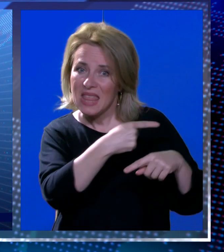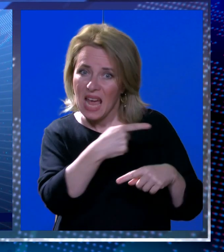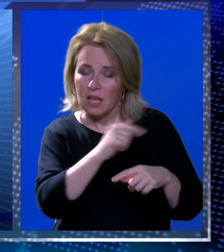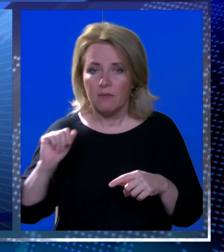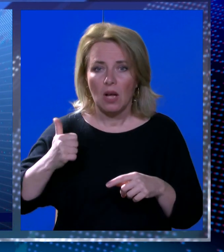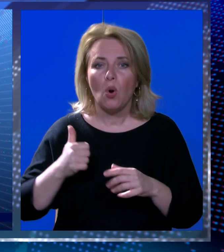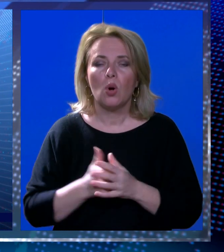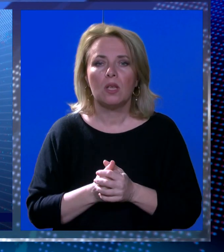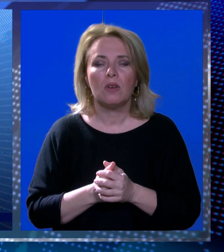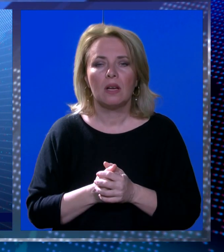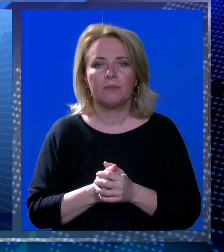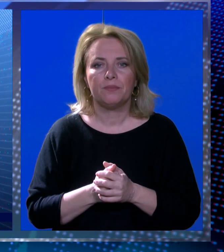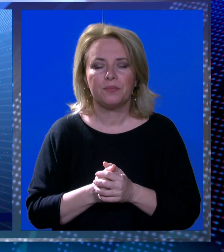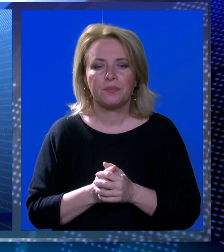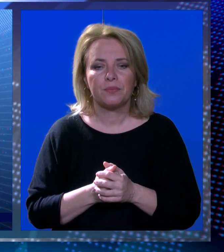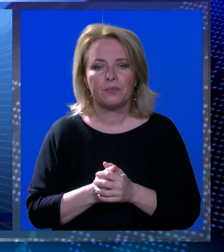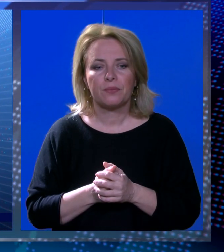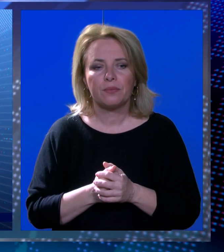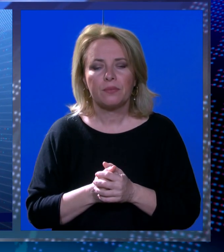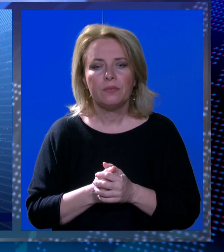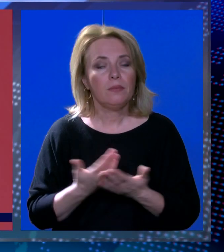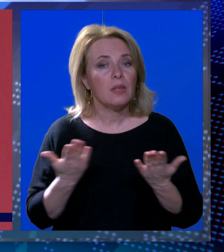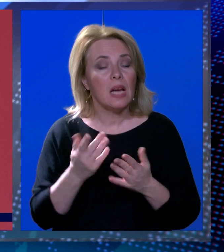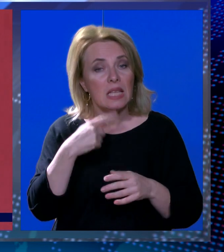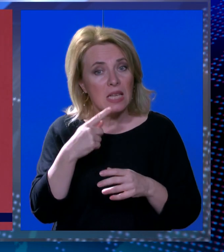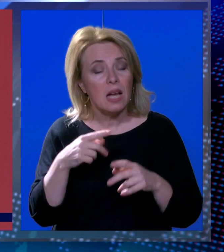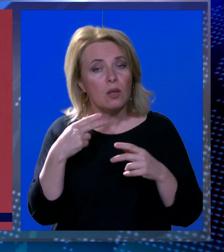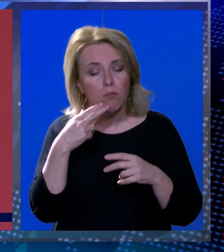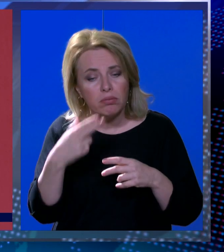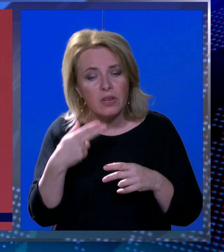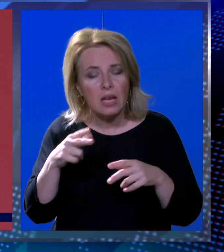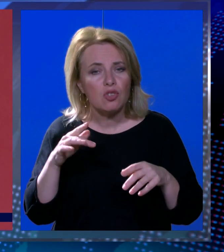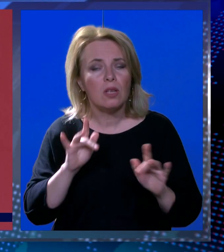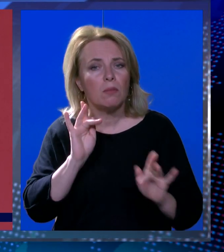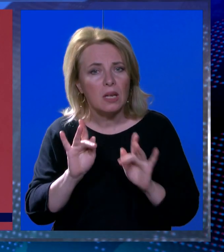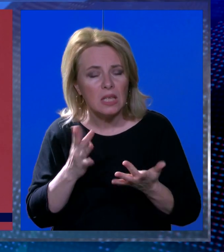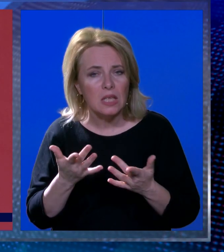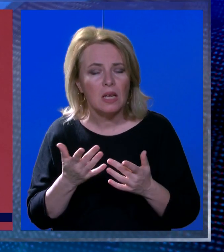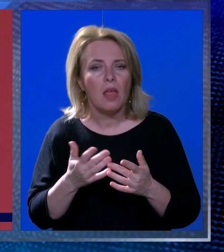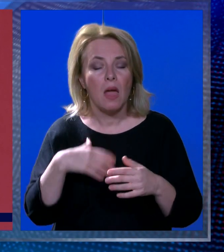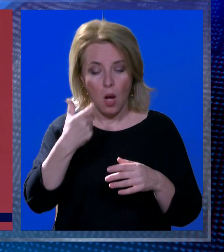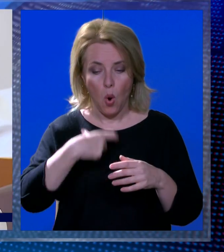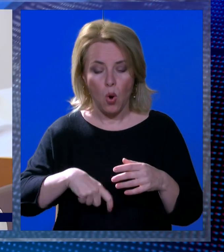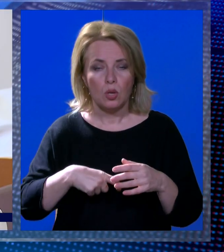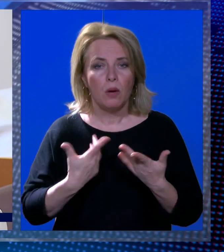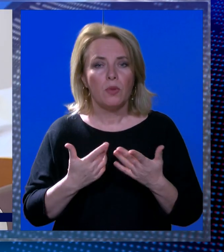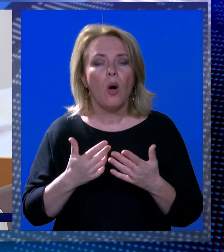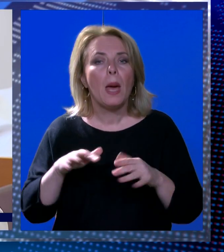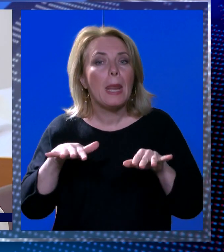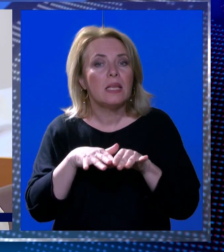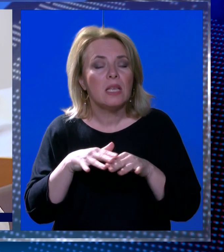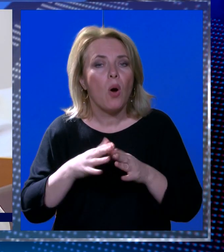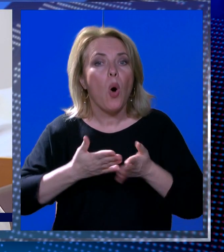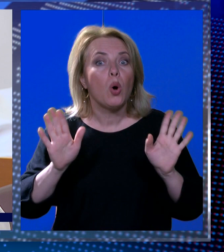na neki način možemo to gledati iz jednog kuta ili iz drugog kuta. Kada je riječ o vrijeđanjima na osobnoj razini, svakako se ističe i otvoreni